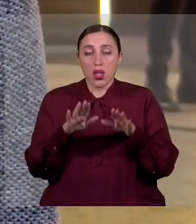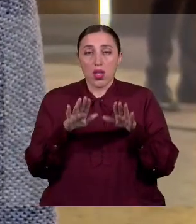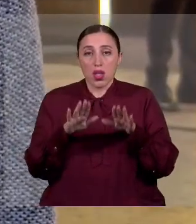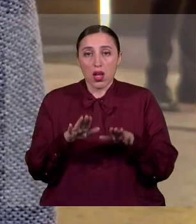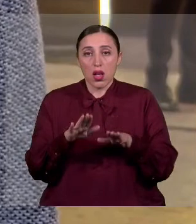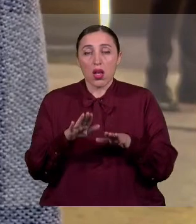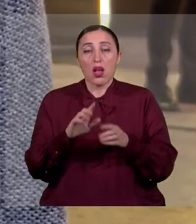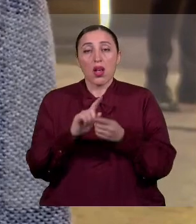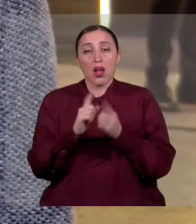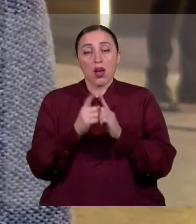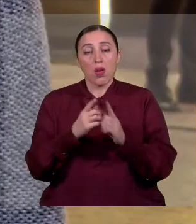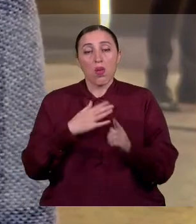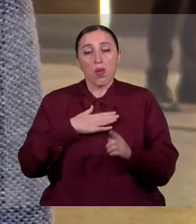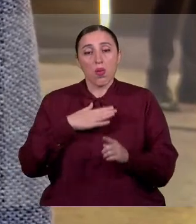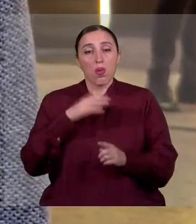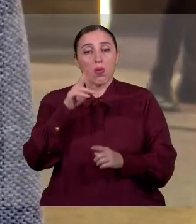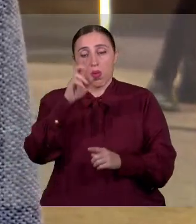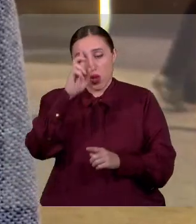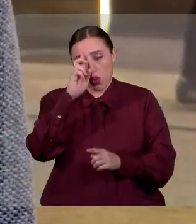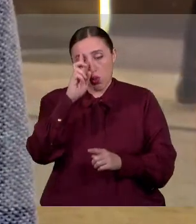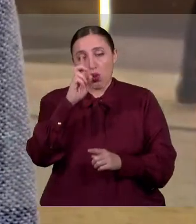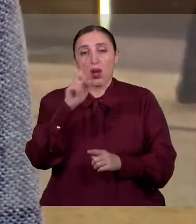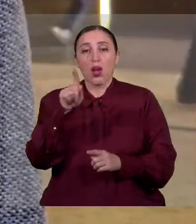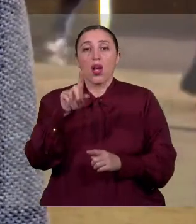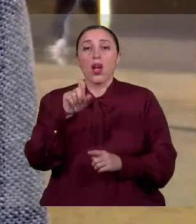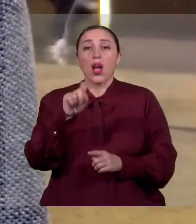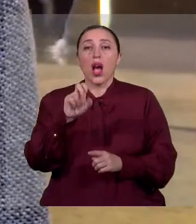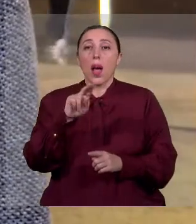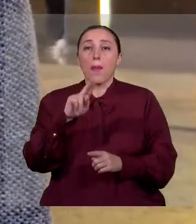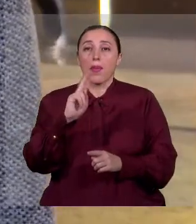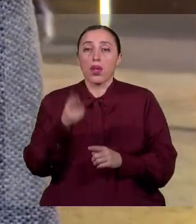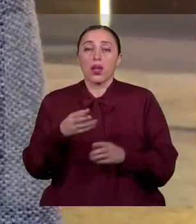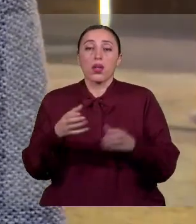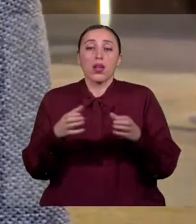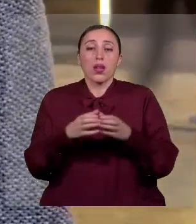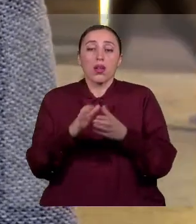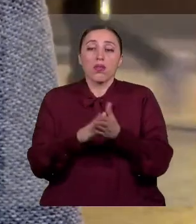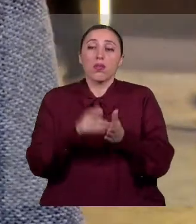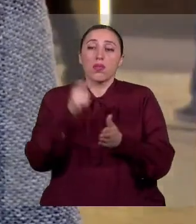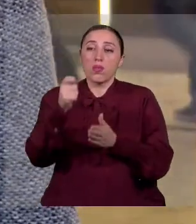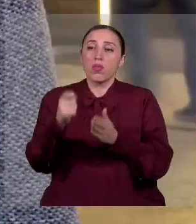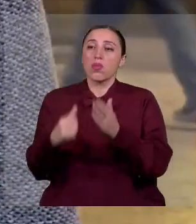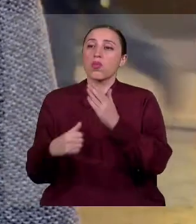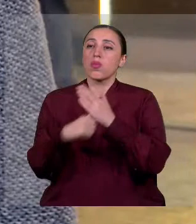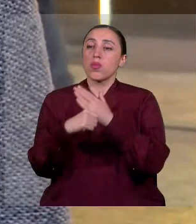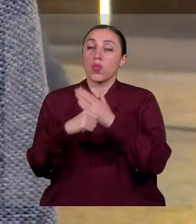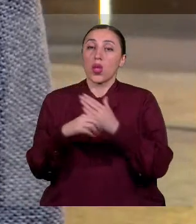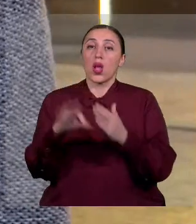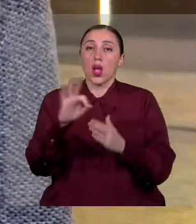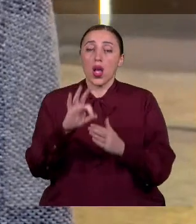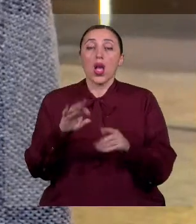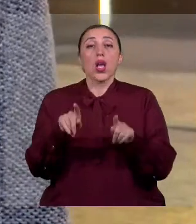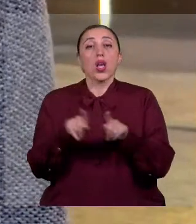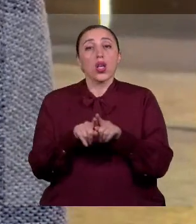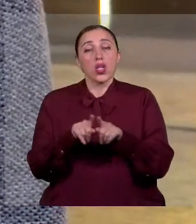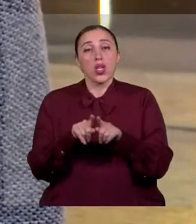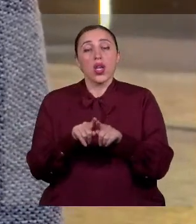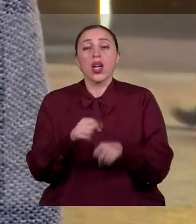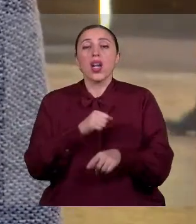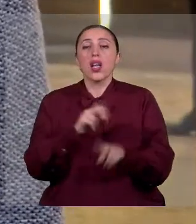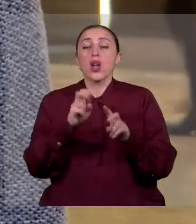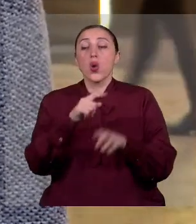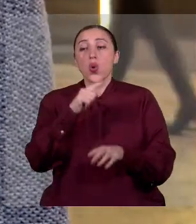դիմել էր ռազմական այս կառույցին, աջակցելով նրա օգնությունը։ Դիմել էր նաեւ ռազմական